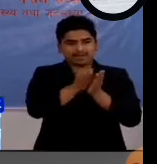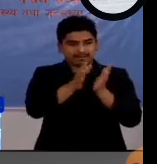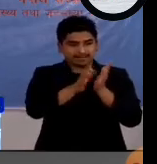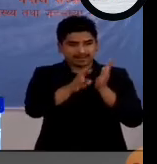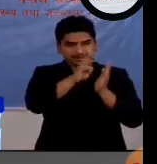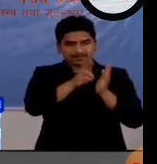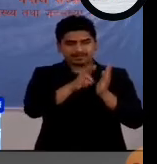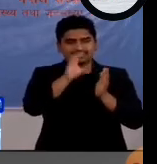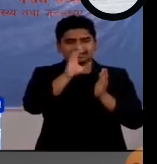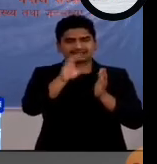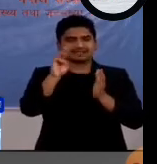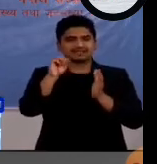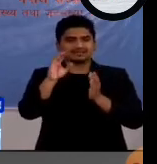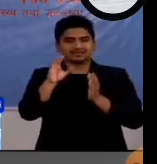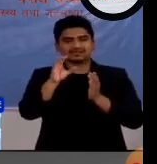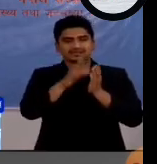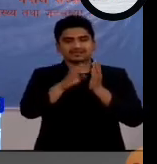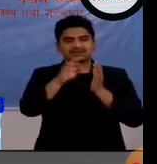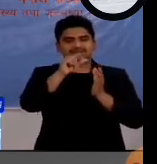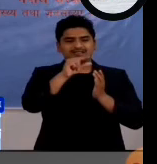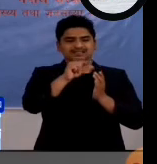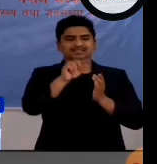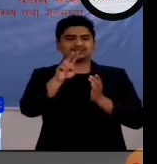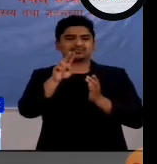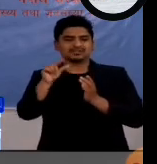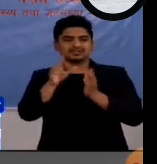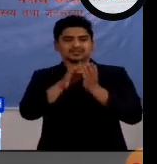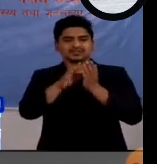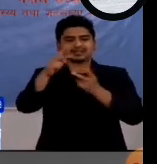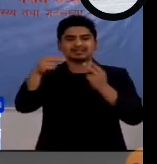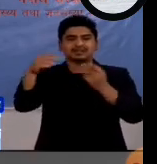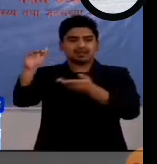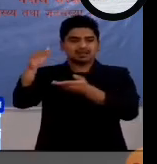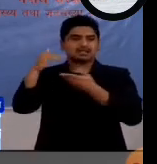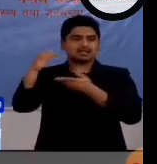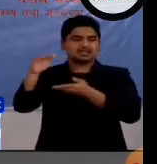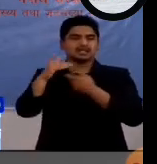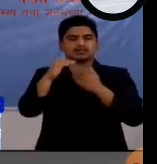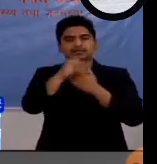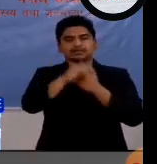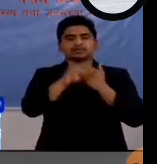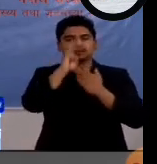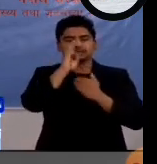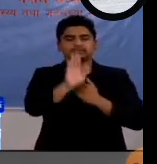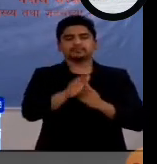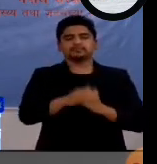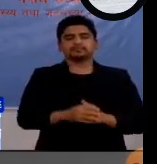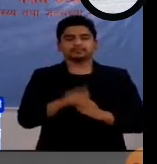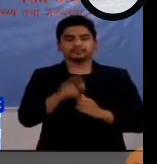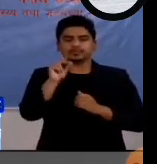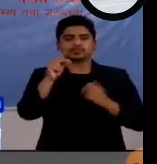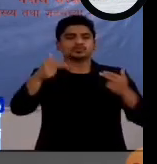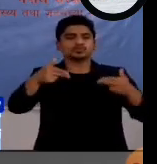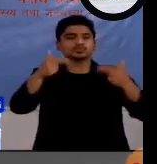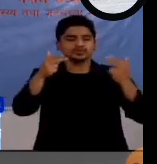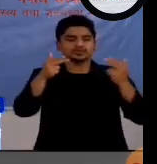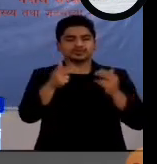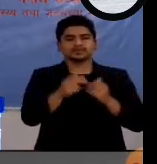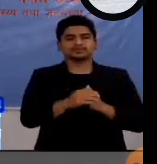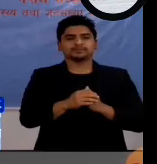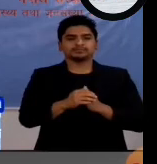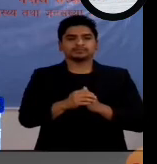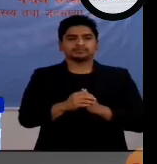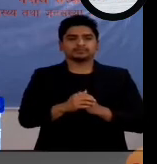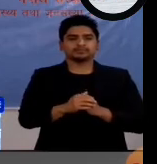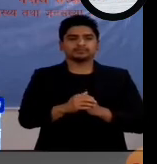र सीसीएमसीबाट G2G विधि मार्फत सामानहरू ल्याउने प्रक्रियामा छौं। दोस्रो च्यालेन्ज हामीलाई चाहिँ नम्बर